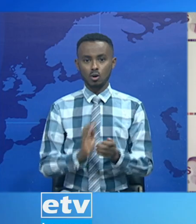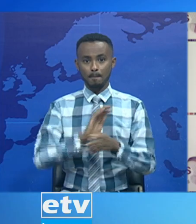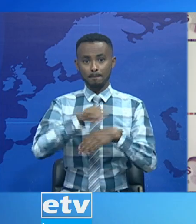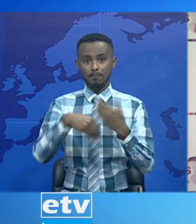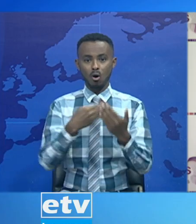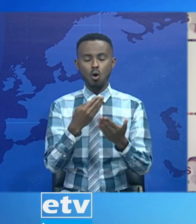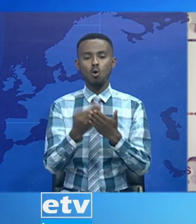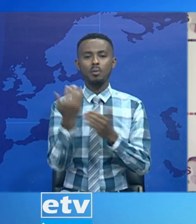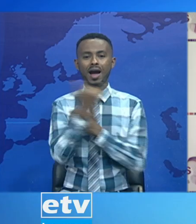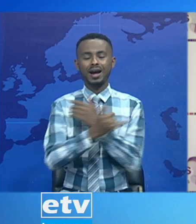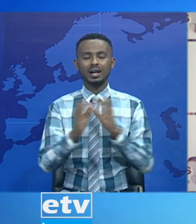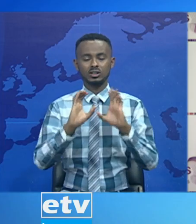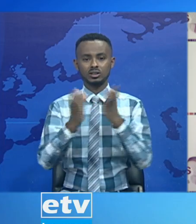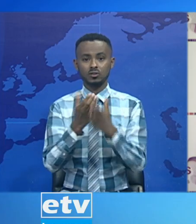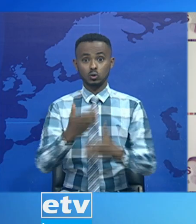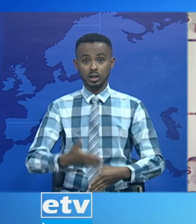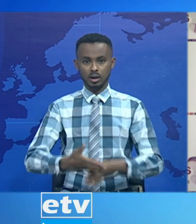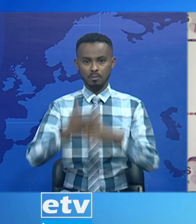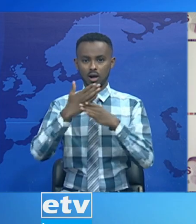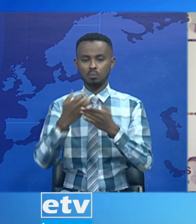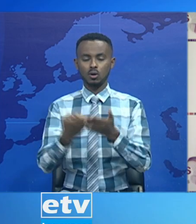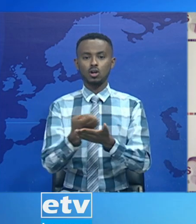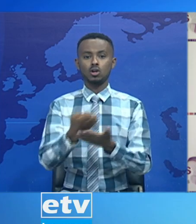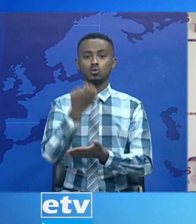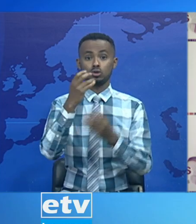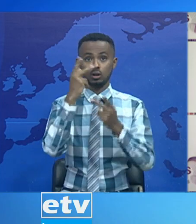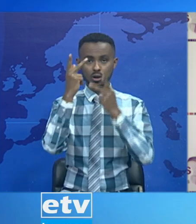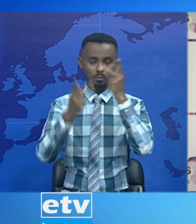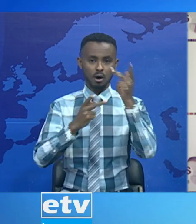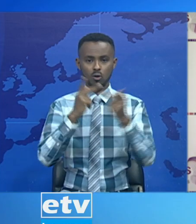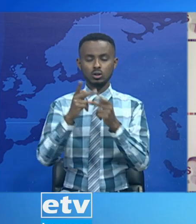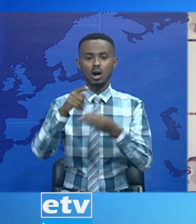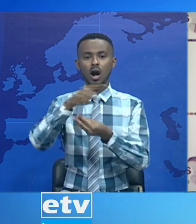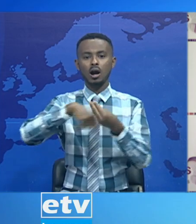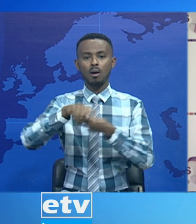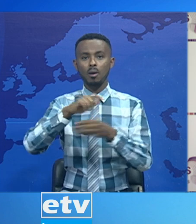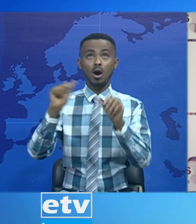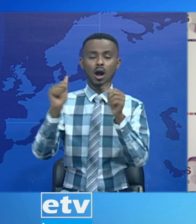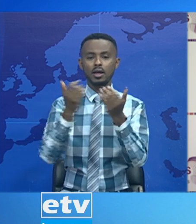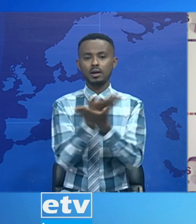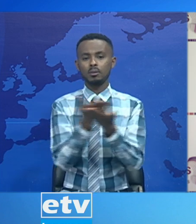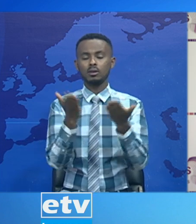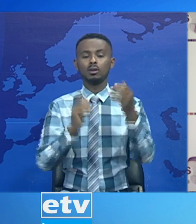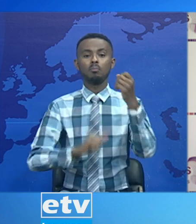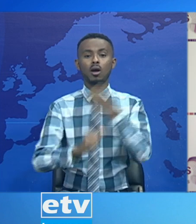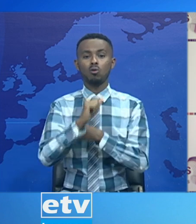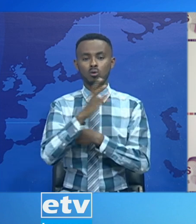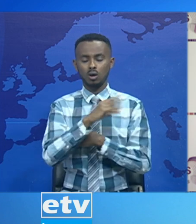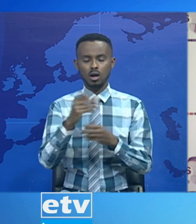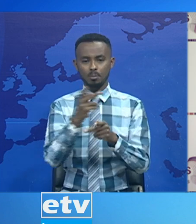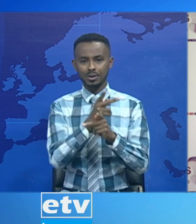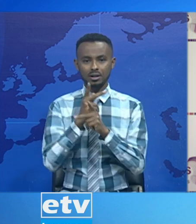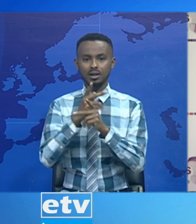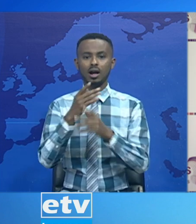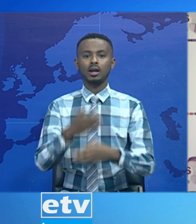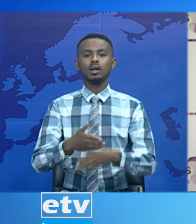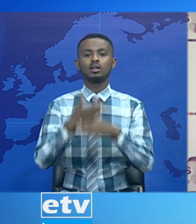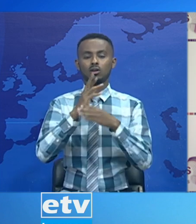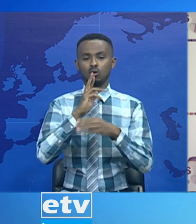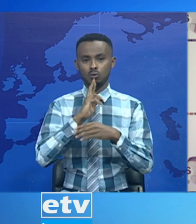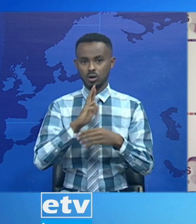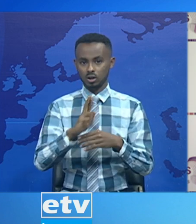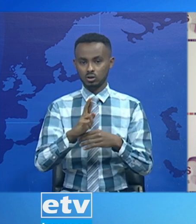በሁሉም የሀገራችን ክፍሎች የገነባናቸው የኢንዱስትሪ ፓርኮች ከባቢያዊ አየር ንብረትን የማይጎዱና በጥንቃቄ የተገነቡ